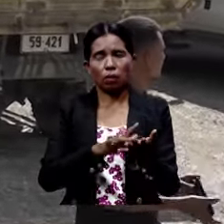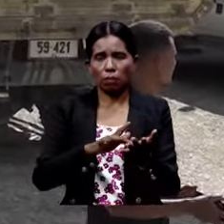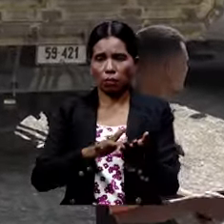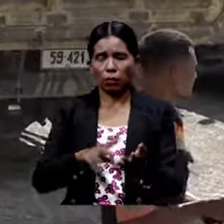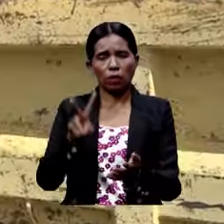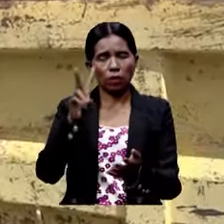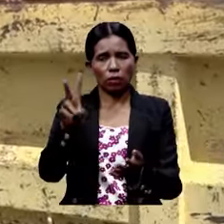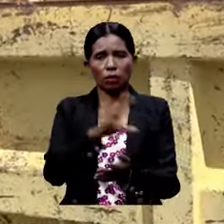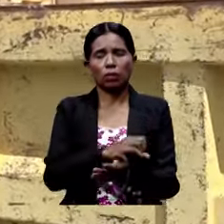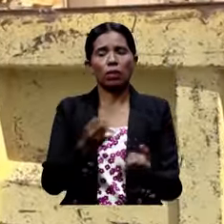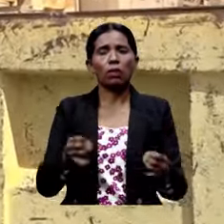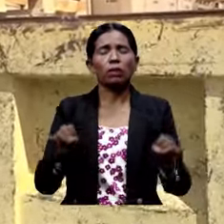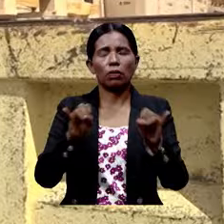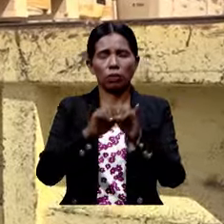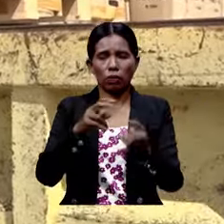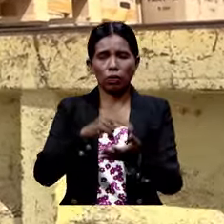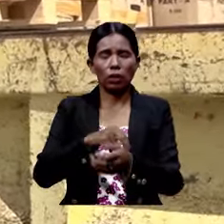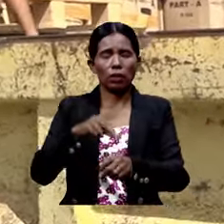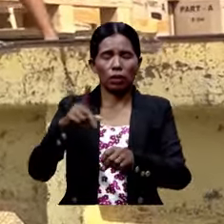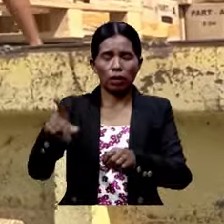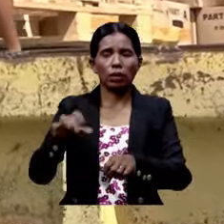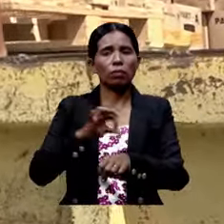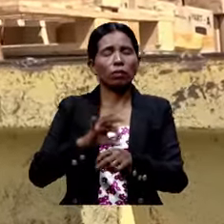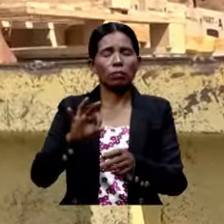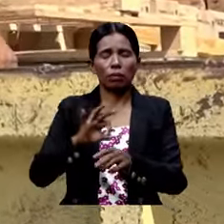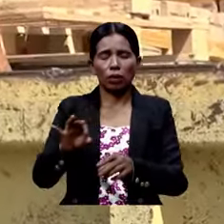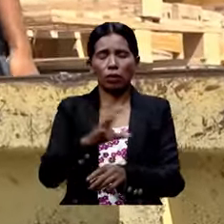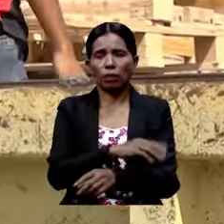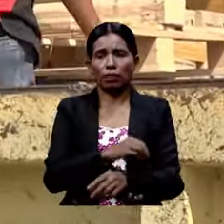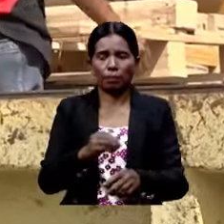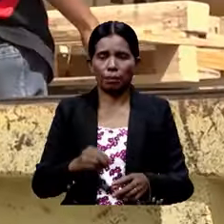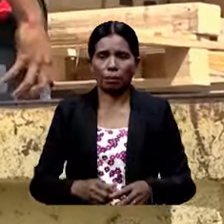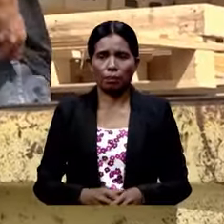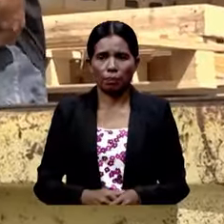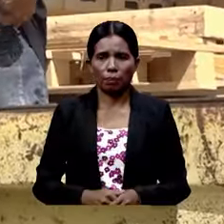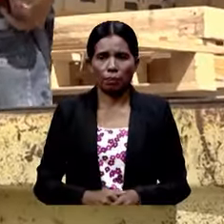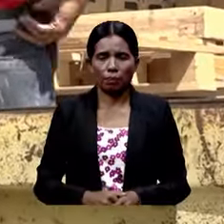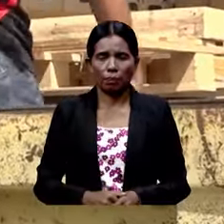ba armazen Instituto Nacional Farmácia no produto médico. Celina Lopes, Tito Silva, GMN.